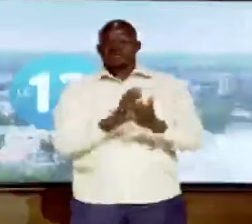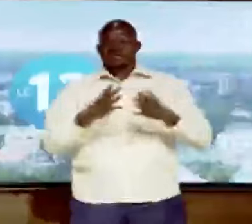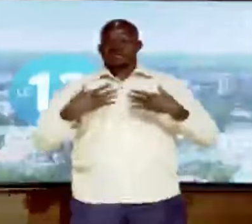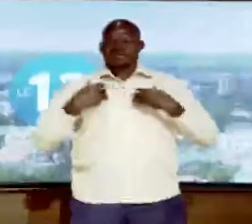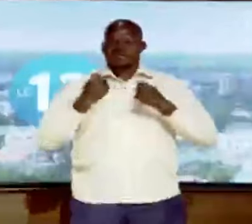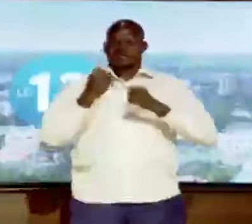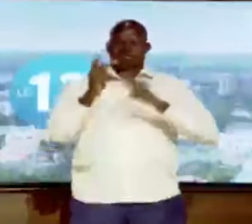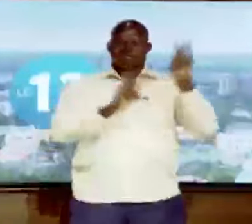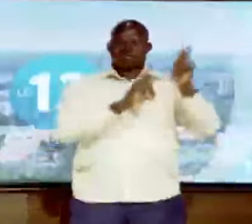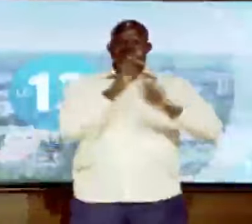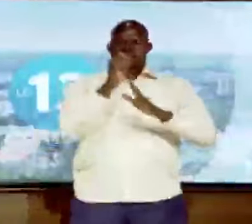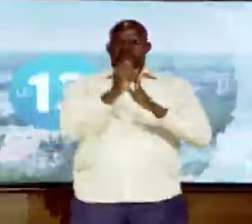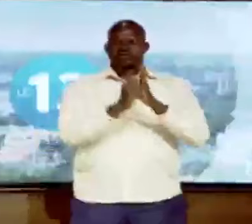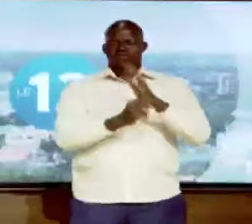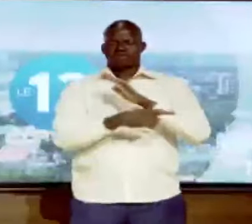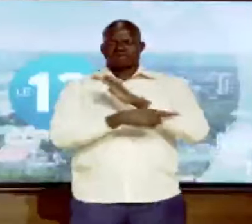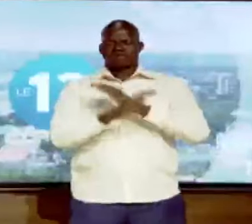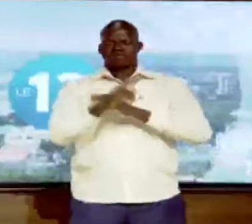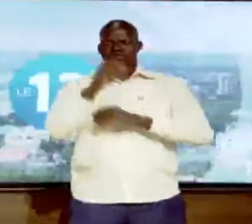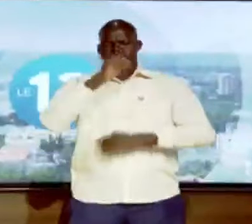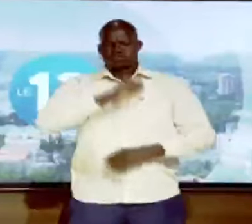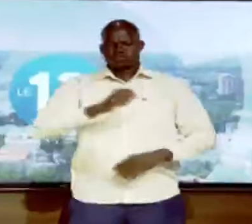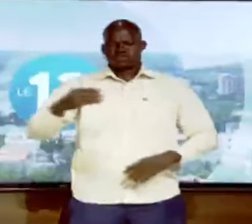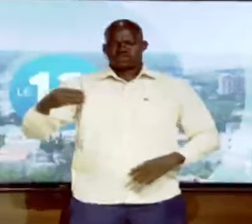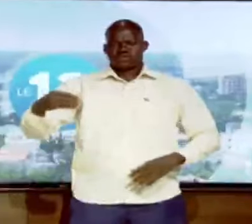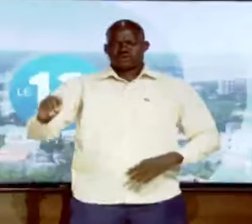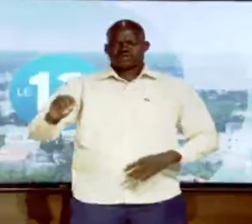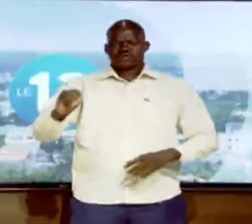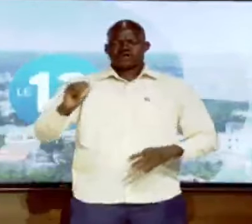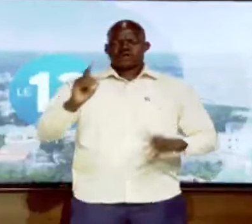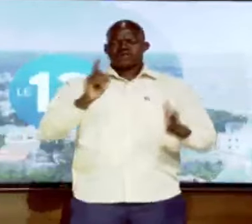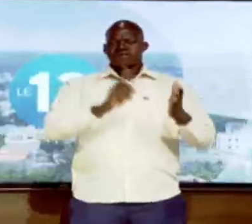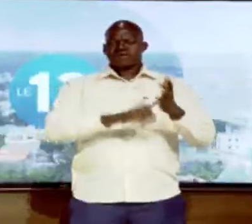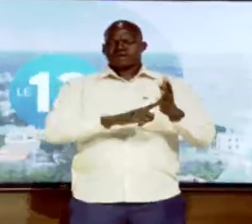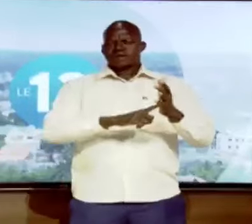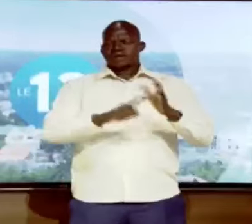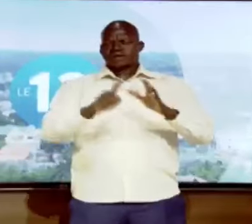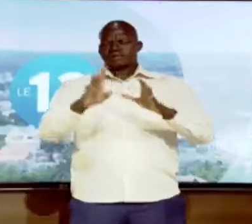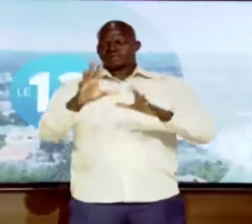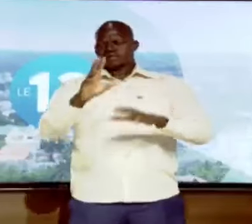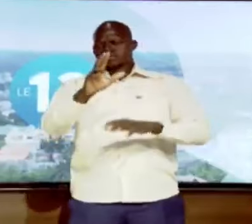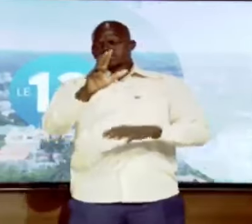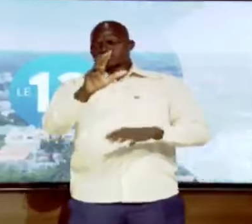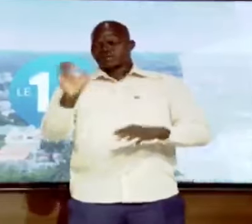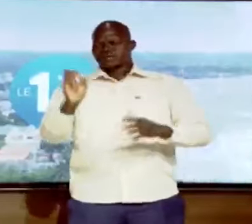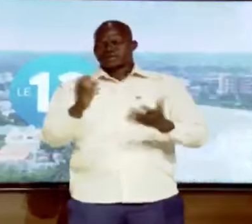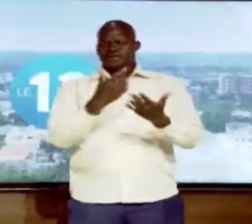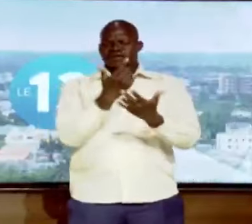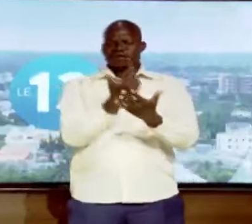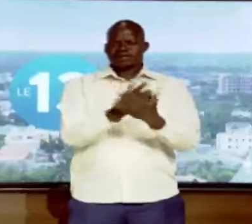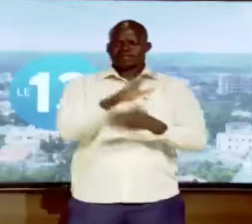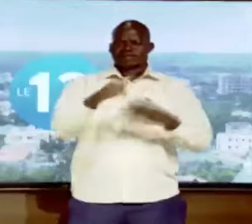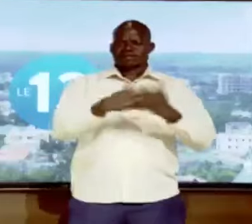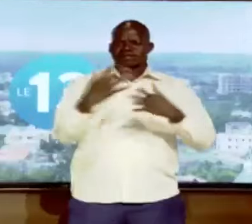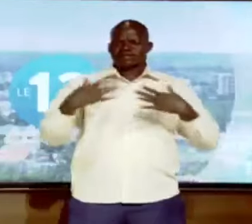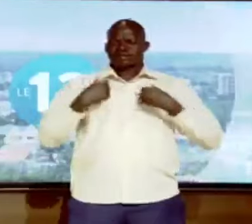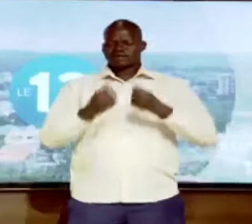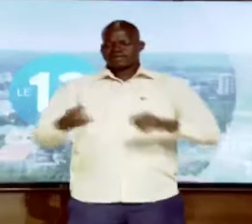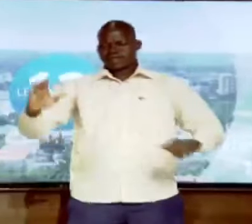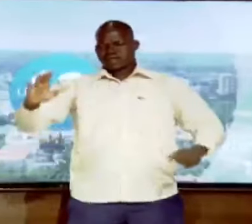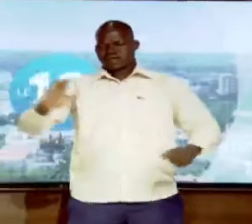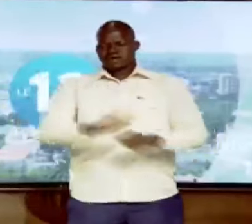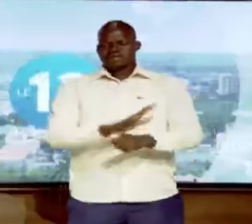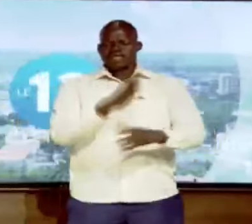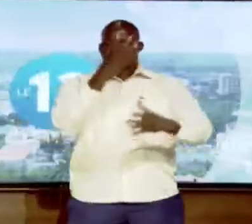populations de la région du Sud ouest d'une capacité d'accueil de 300 lit ce Centre de Santé vient ainsi combler un manque en